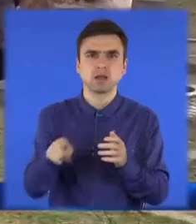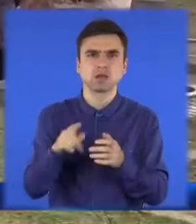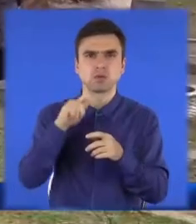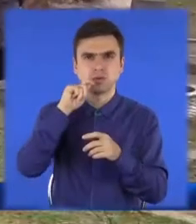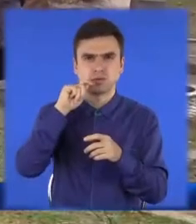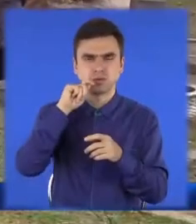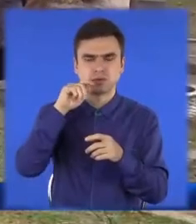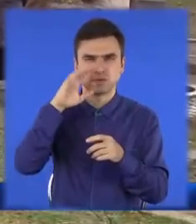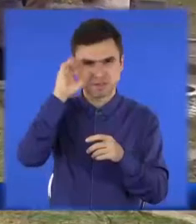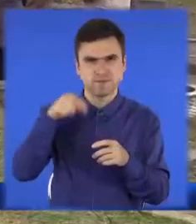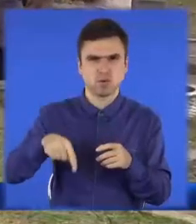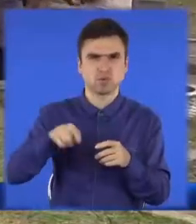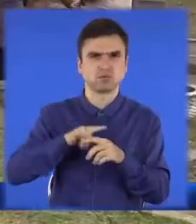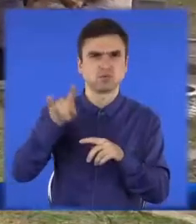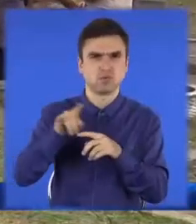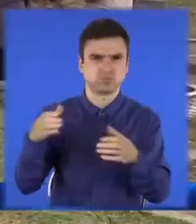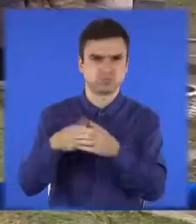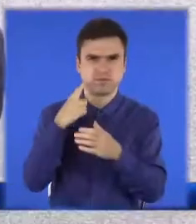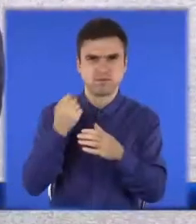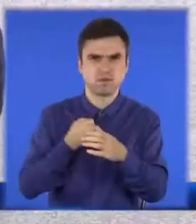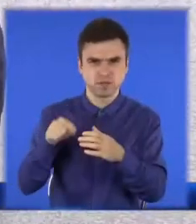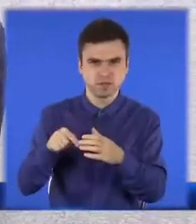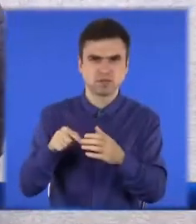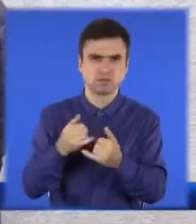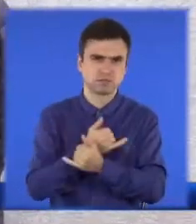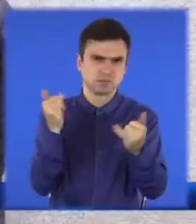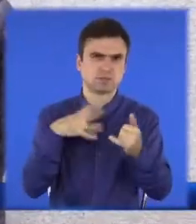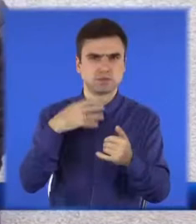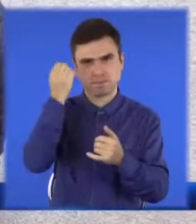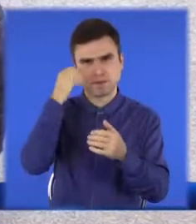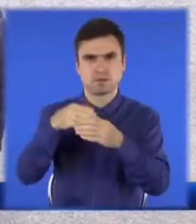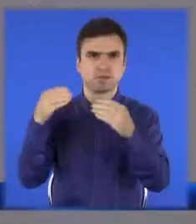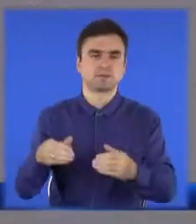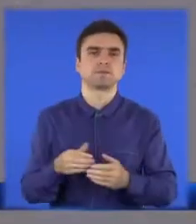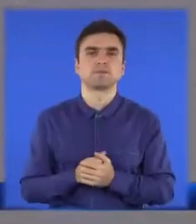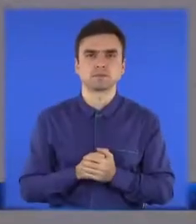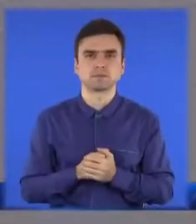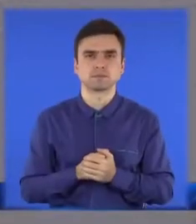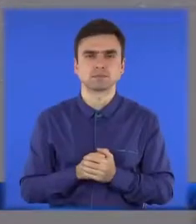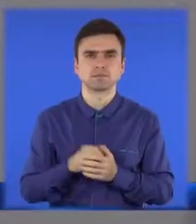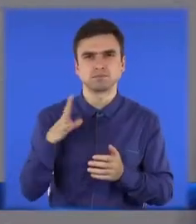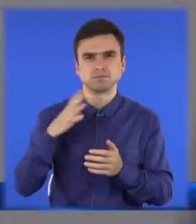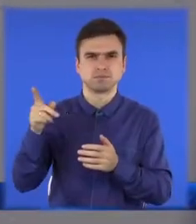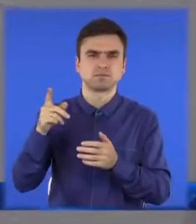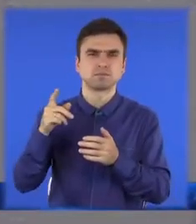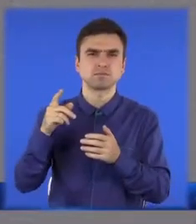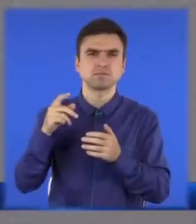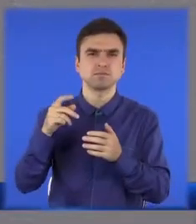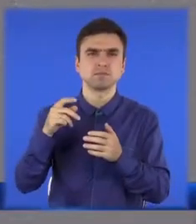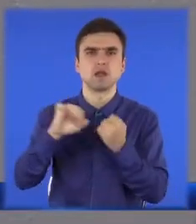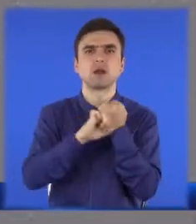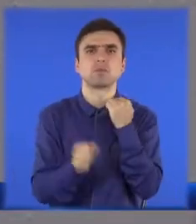пам'ятник. Витратили на все близько 140 тисяч гривень. Кошти надали інвестори, а усі роботи виконали безкоштовно працівники